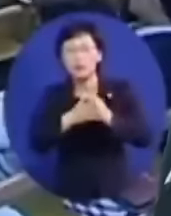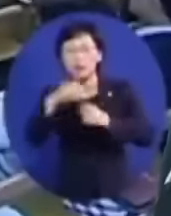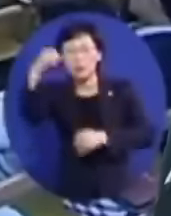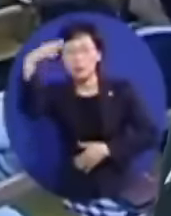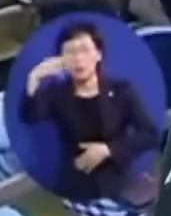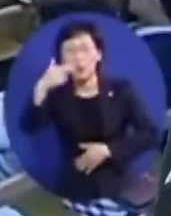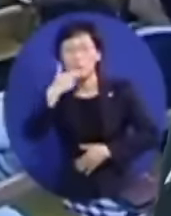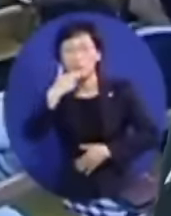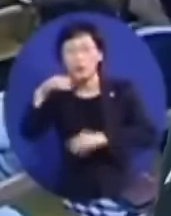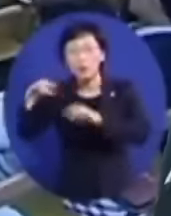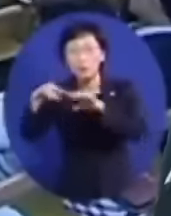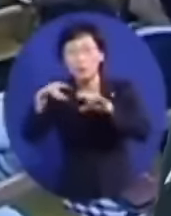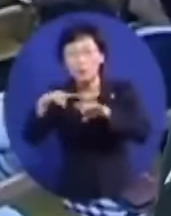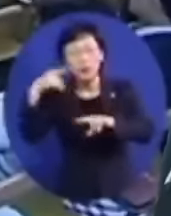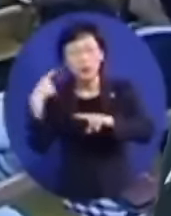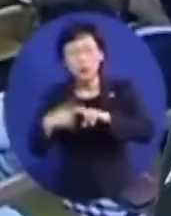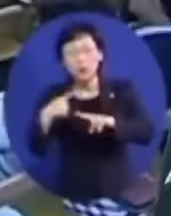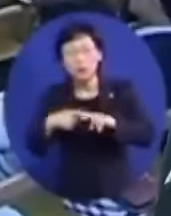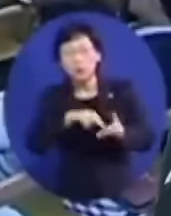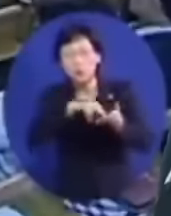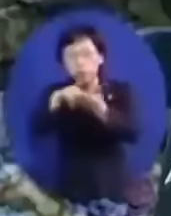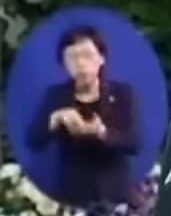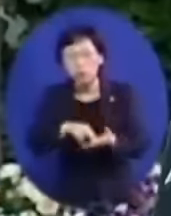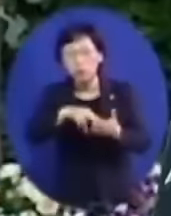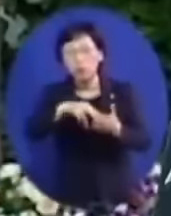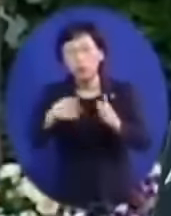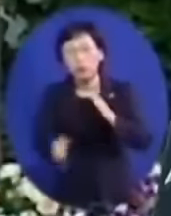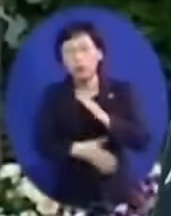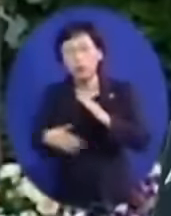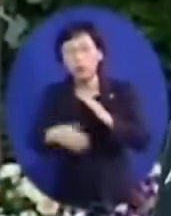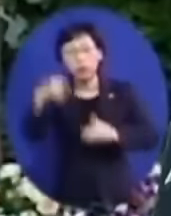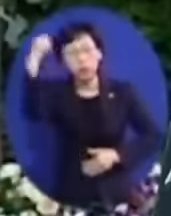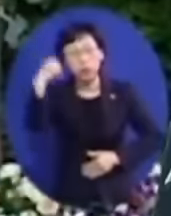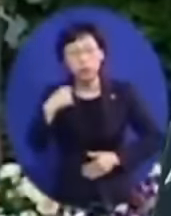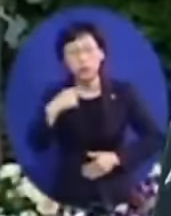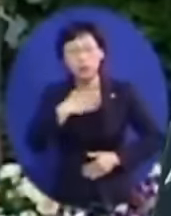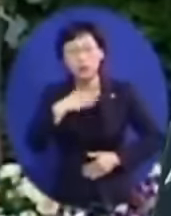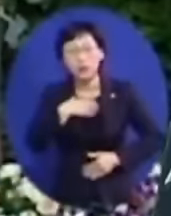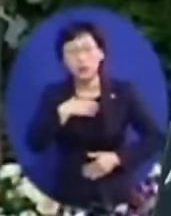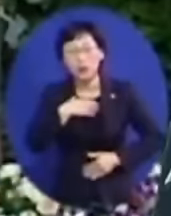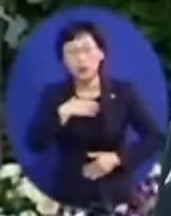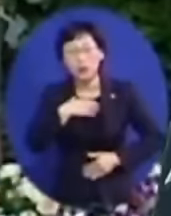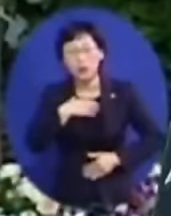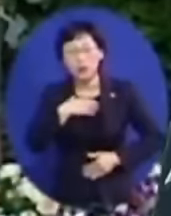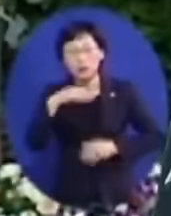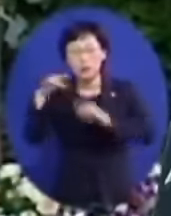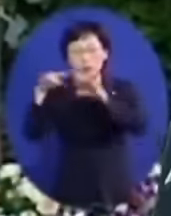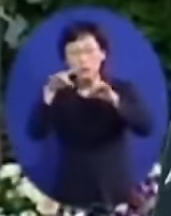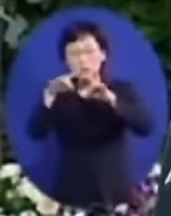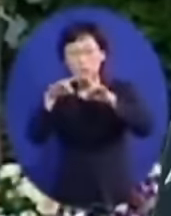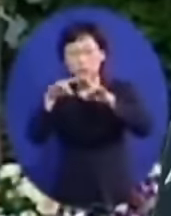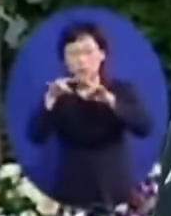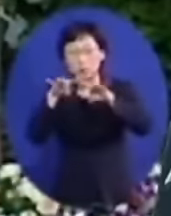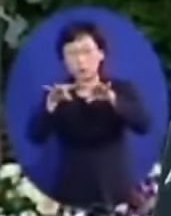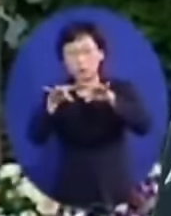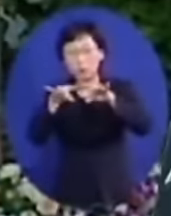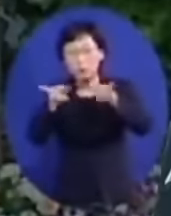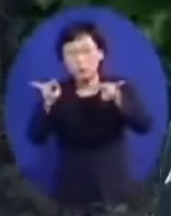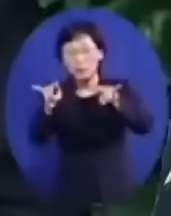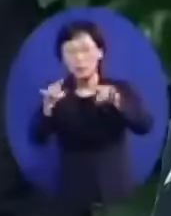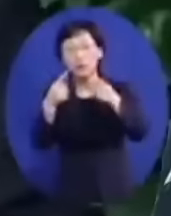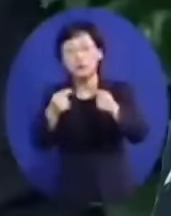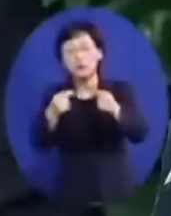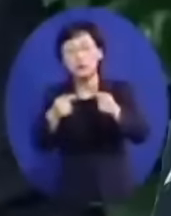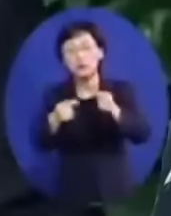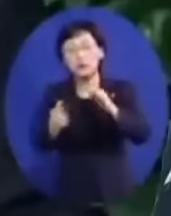라디오의 진공관처럼 외로움과 공허함 속에 살고 있다. 나는 필라멘트가 끊어진 텅 빈 전구처럼 공허하다.